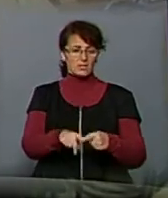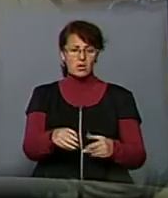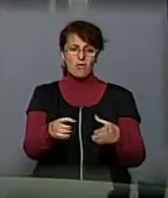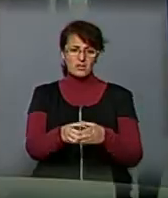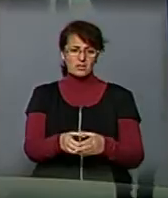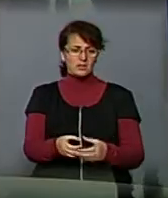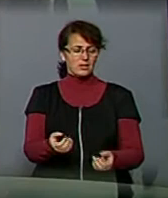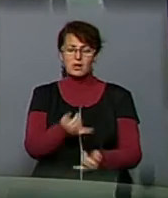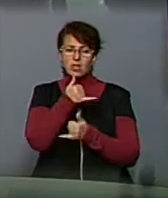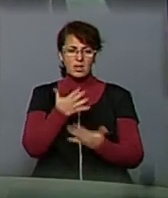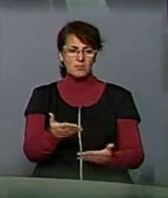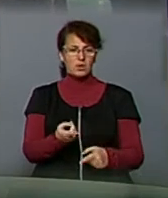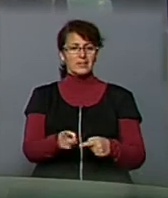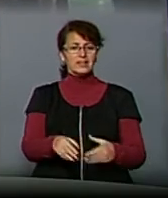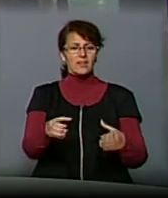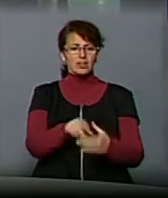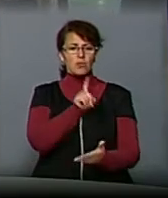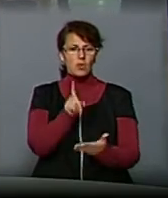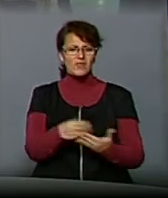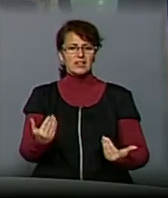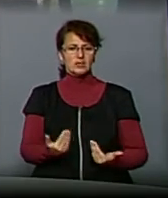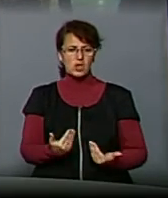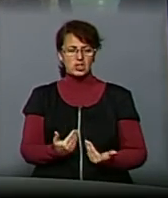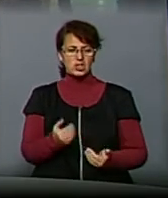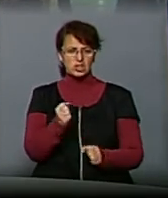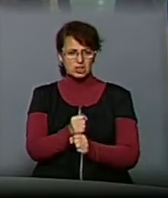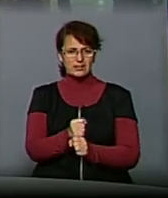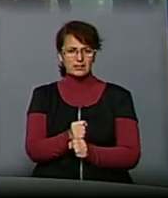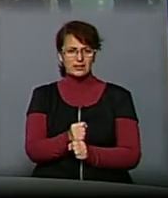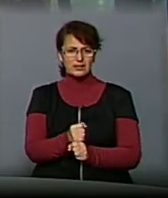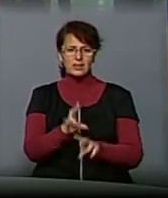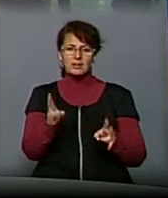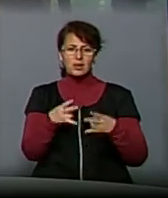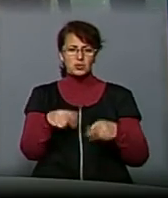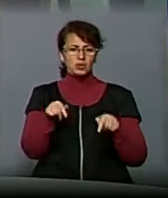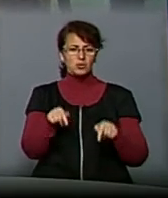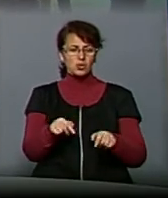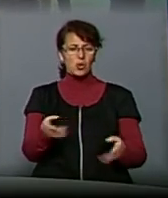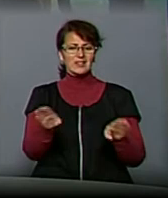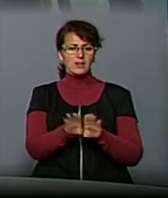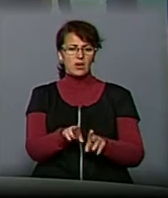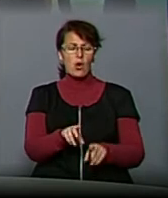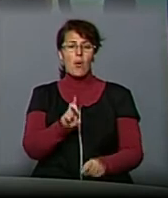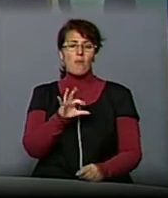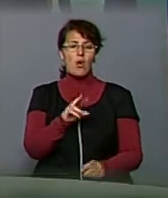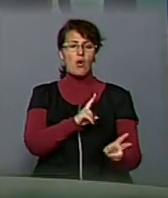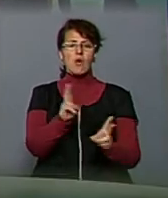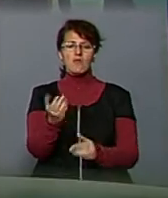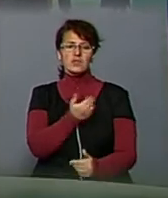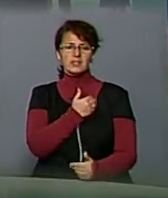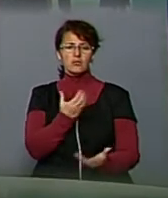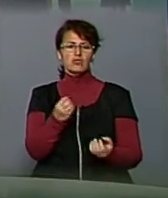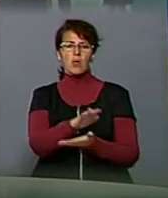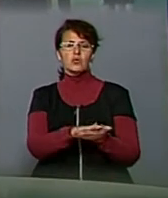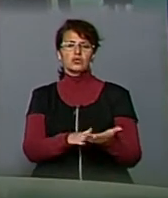не може. Те відділення має жити і не варто його закривати, бо комусь захотілося ще